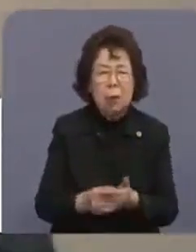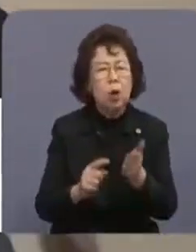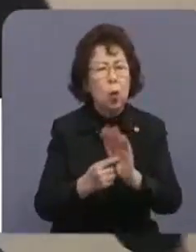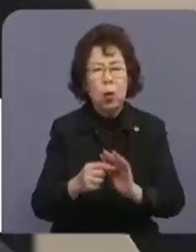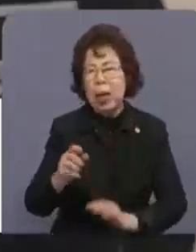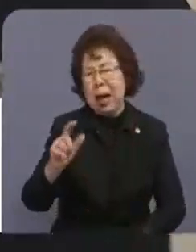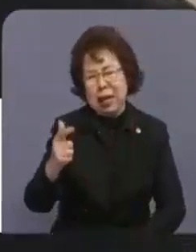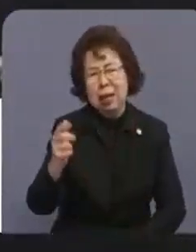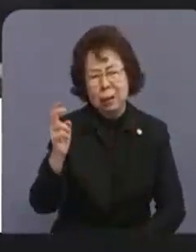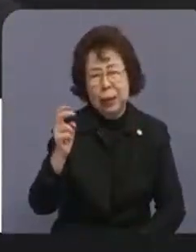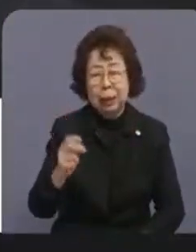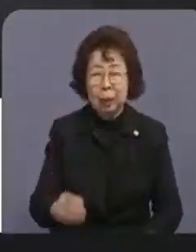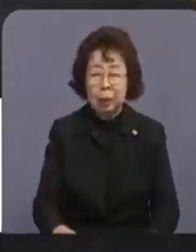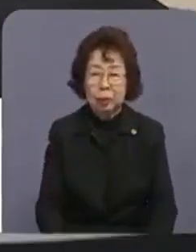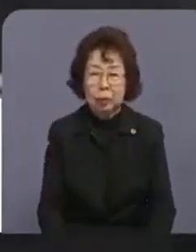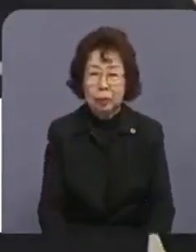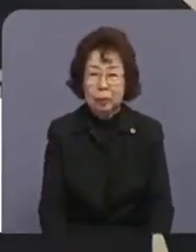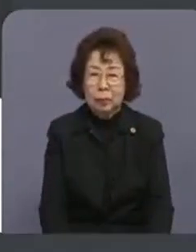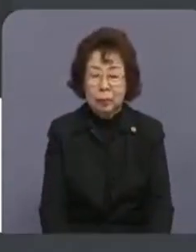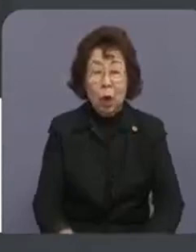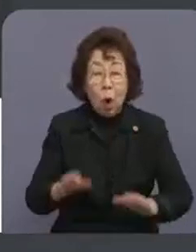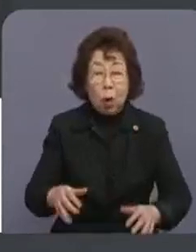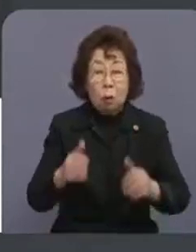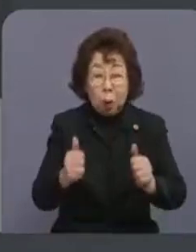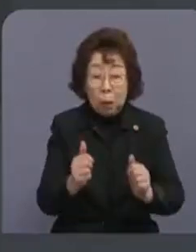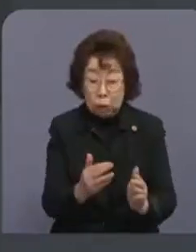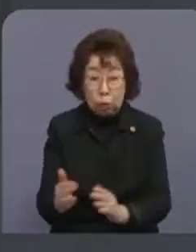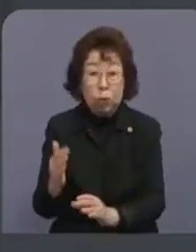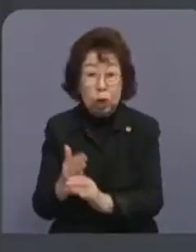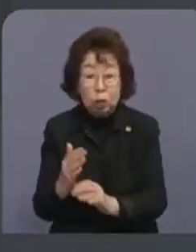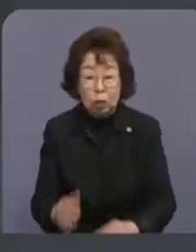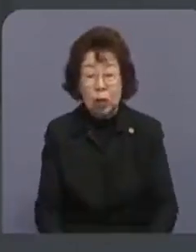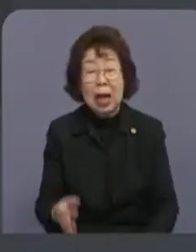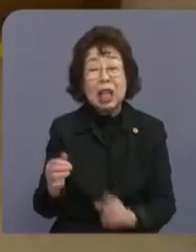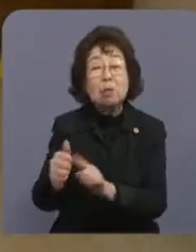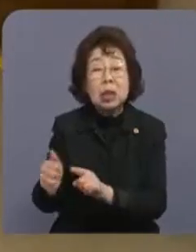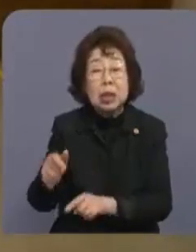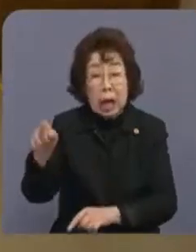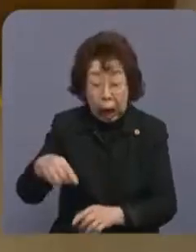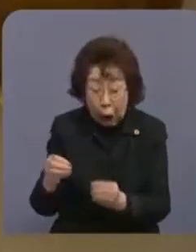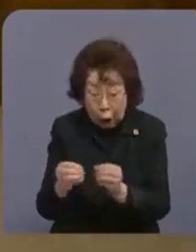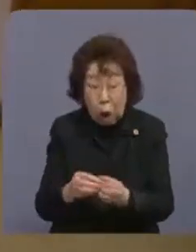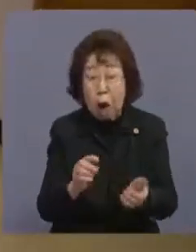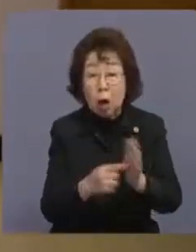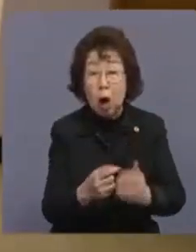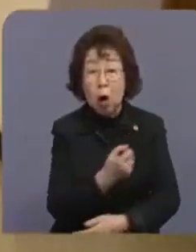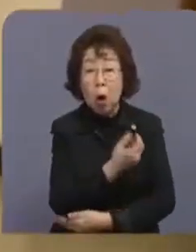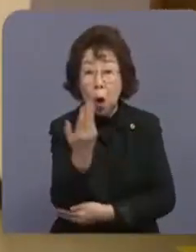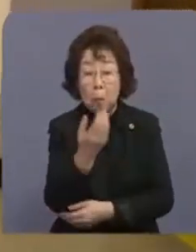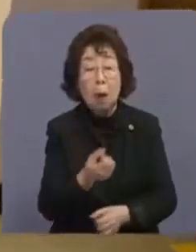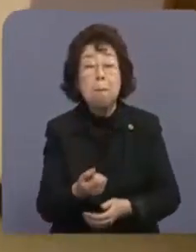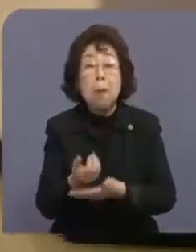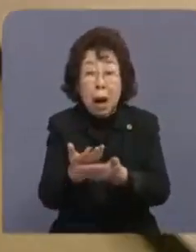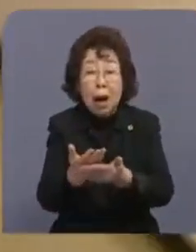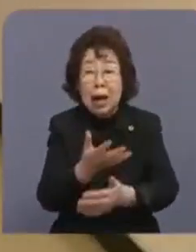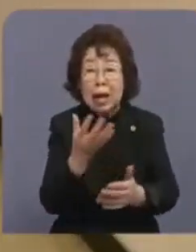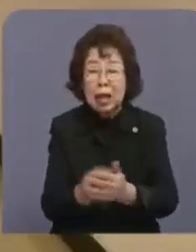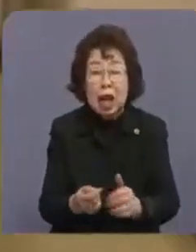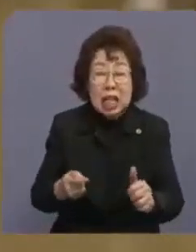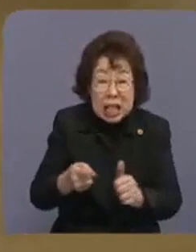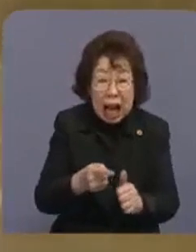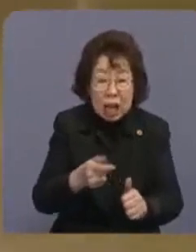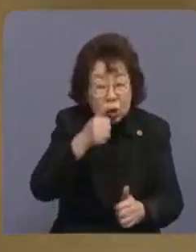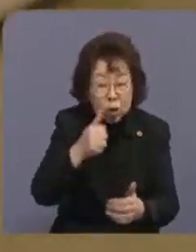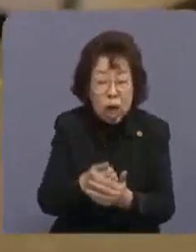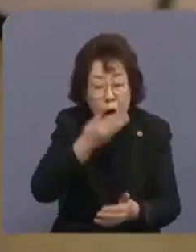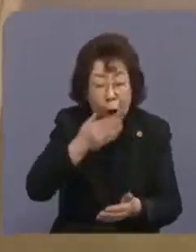않는 것으로 알려졌습니다 오늘 공판준비 기에는 김씨가 남긴을 론의 발송 방조